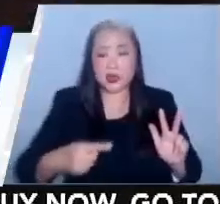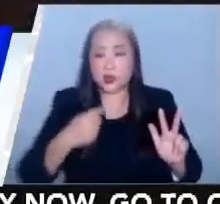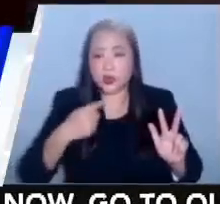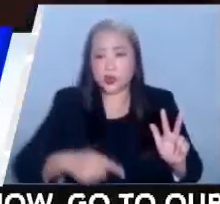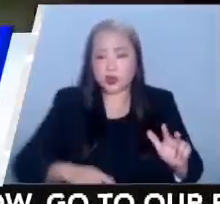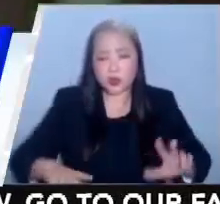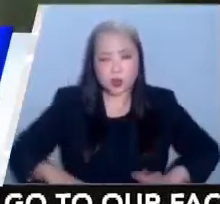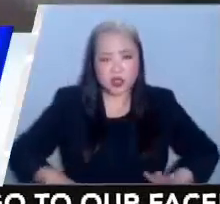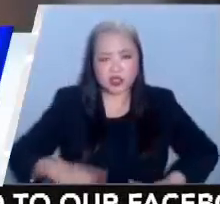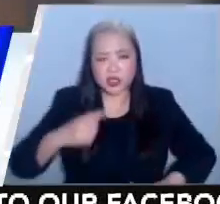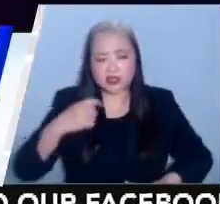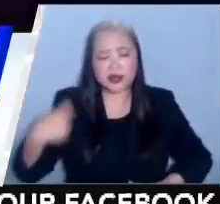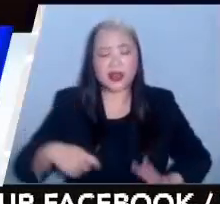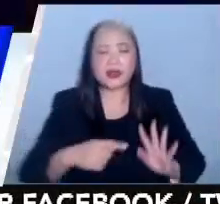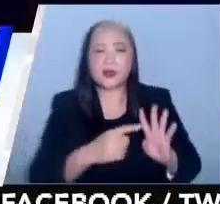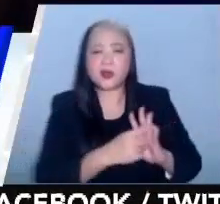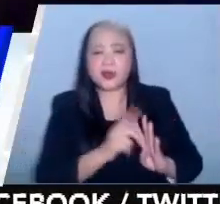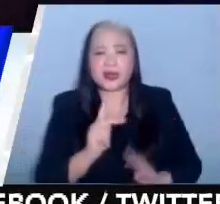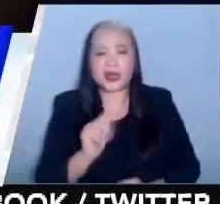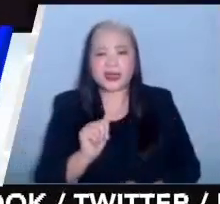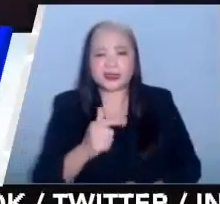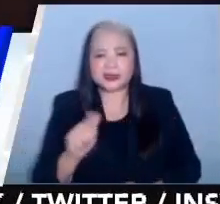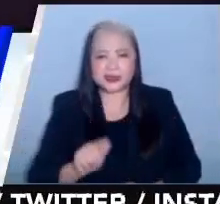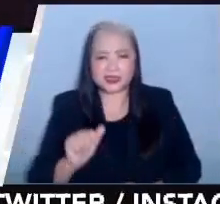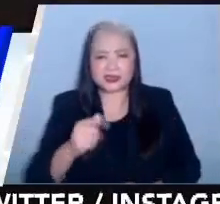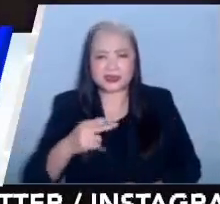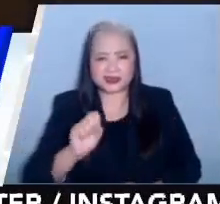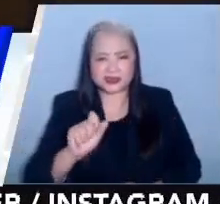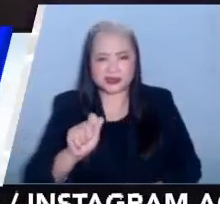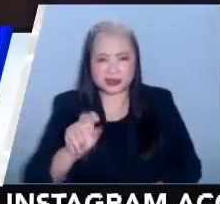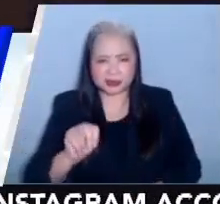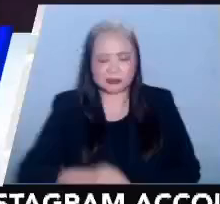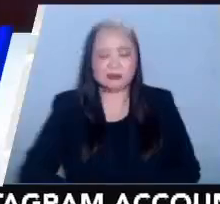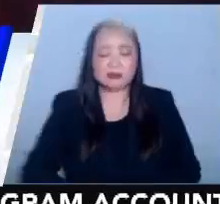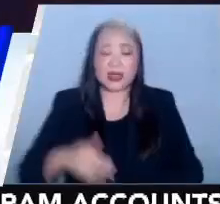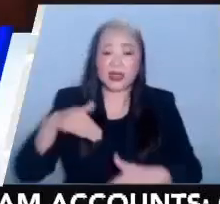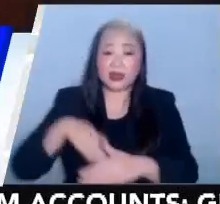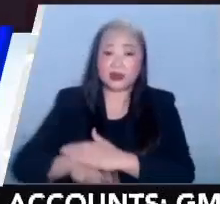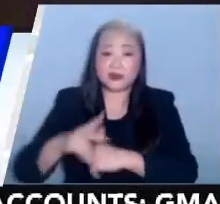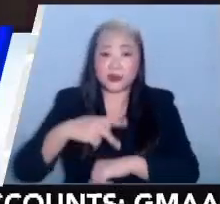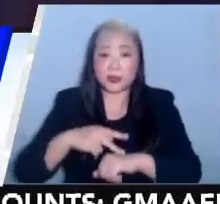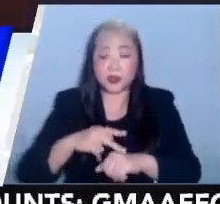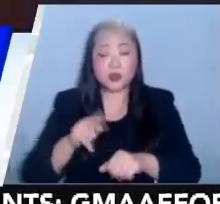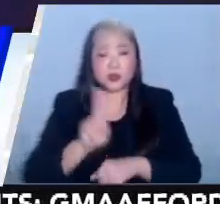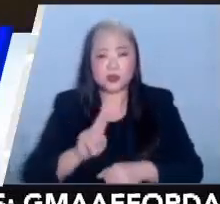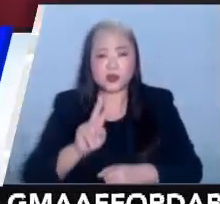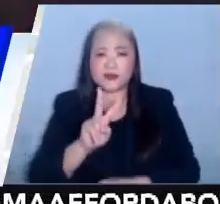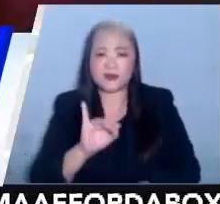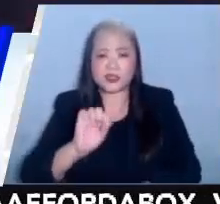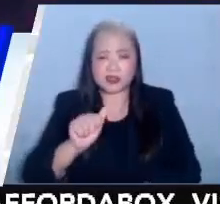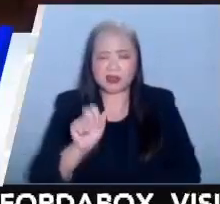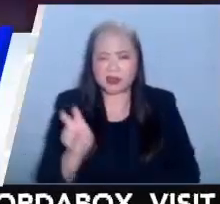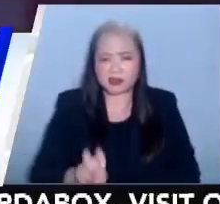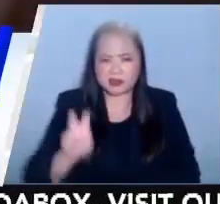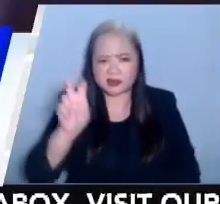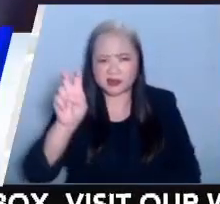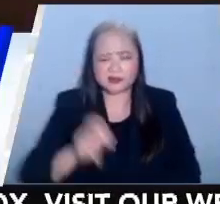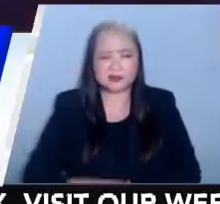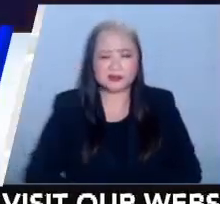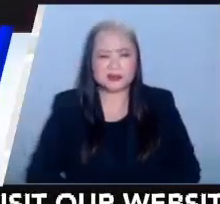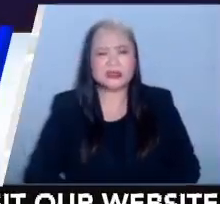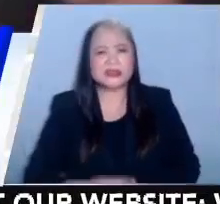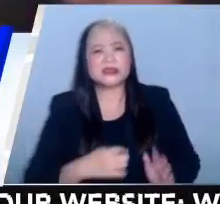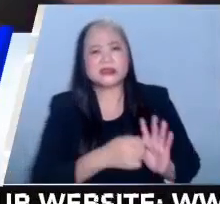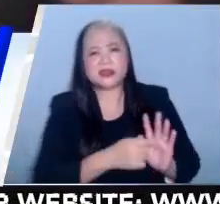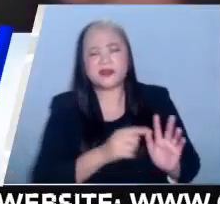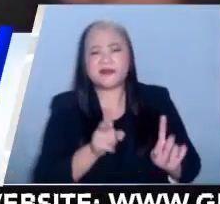NBI Cybercrime Division. Nakapasok daw sila sa bansa gamit ng tourist visa. They are victims of unethical